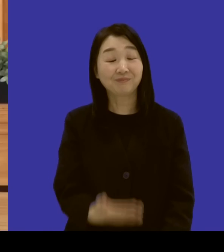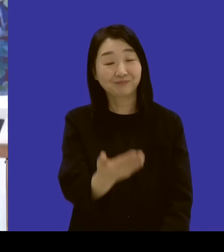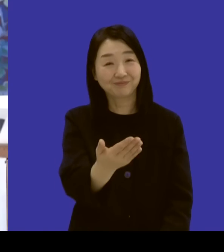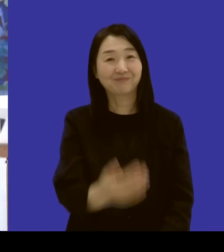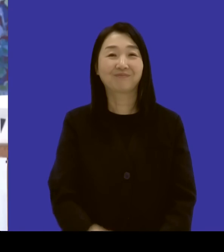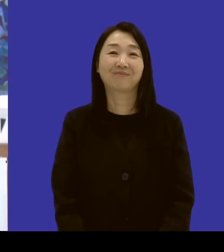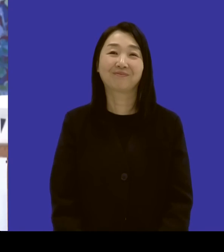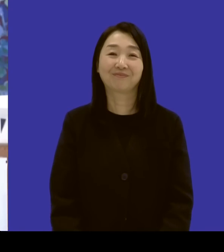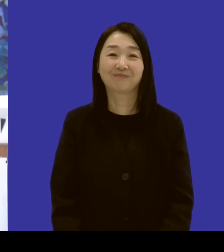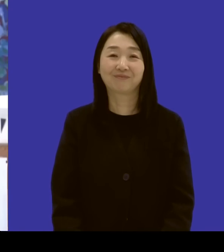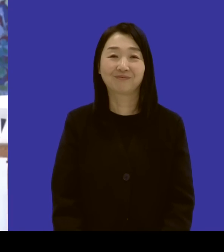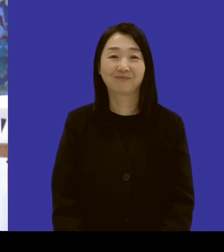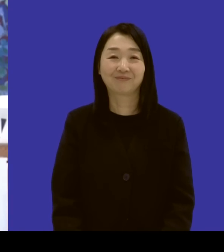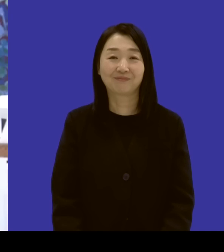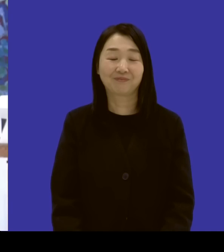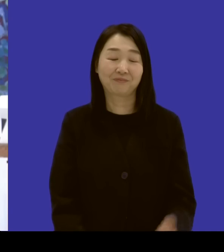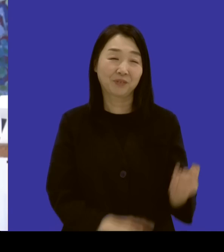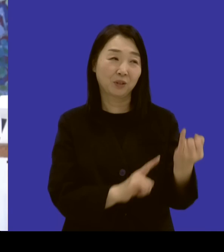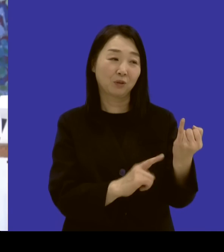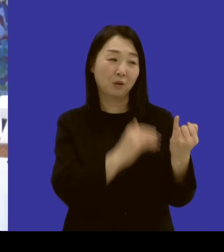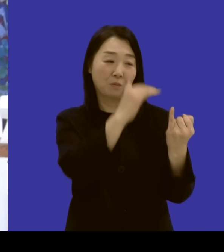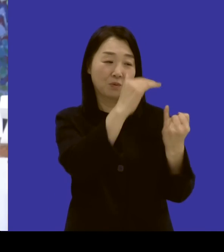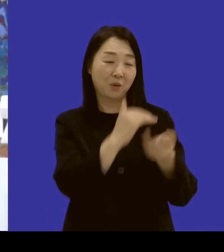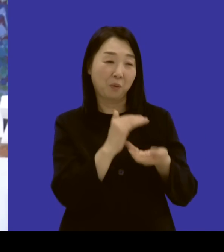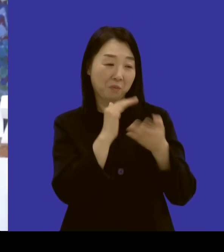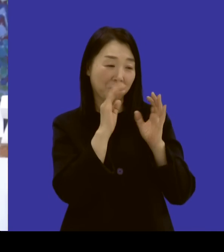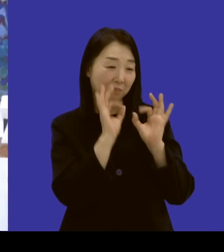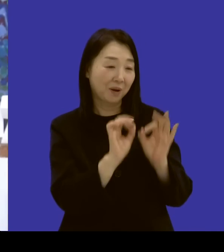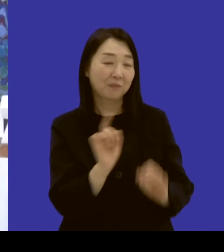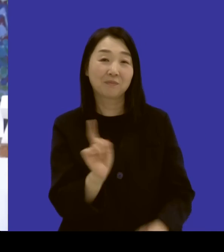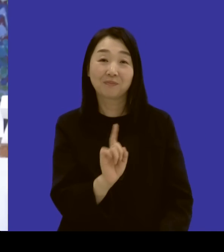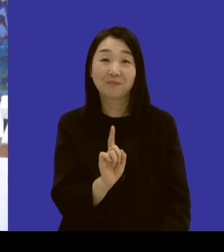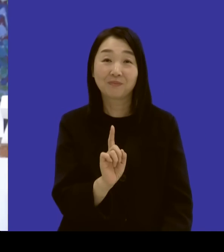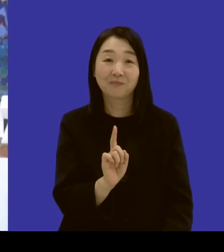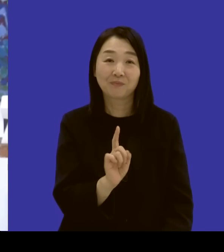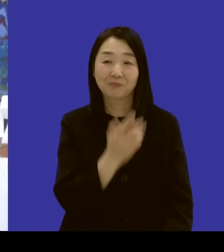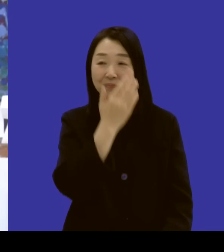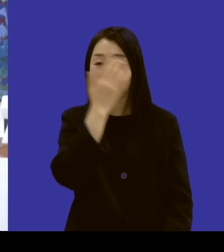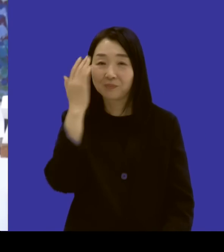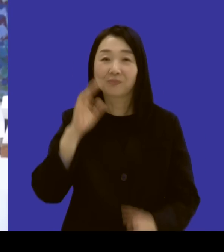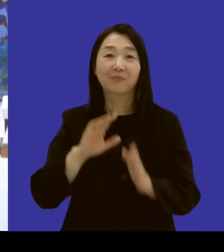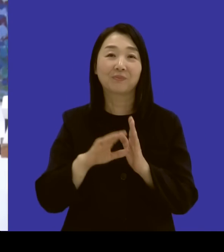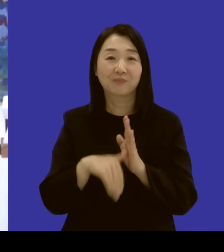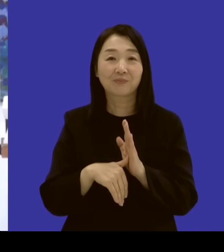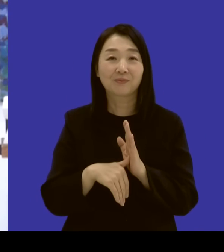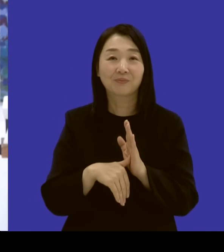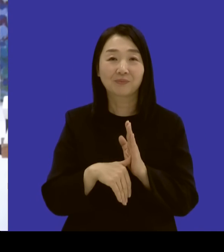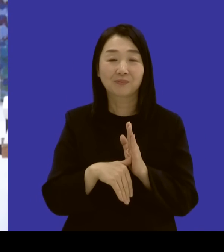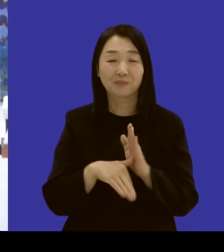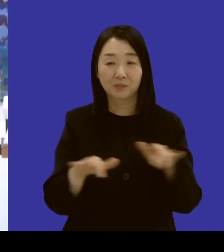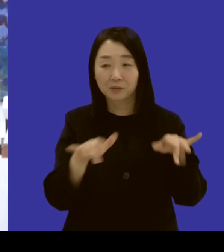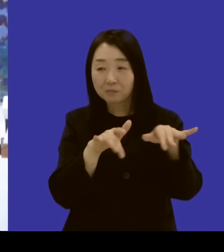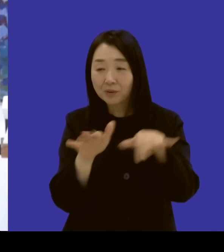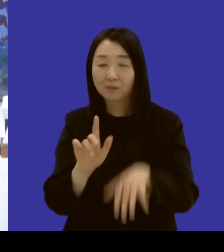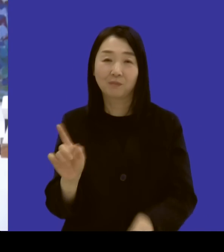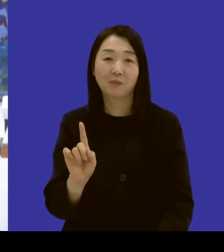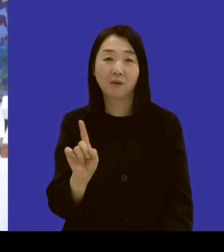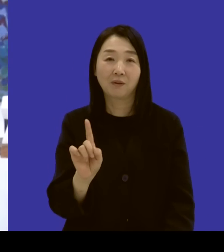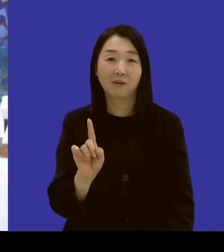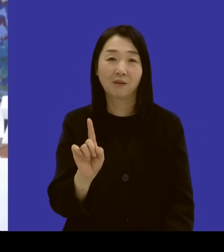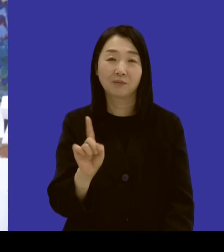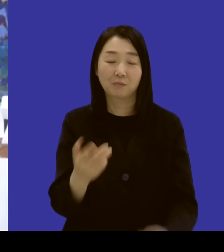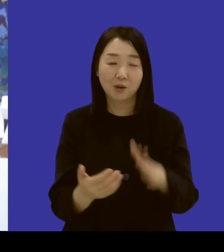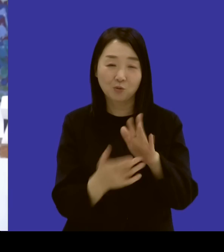아니 오늘 진짜 선생님 이렇게 말씀 들으면서 그 젊을 때 피아니스트로는